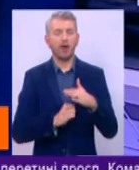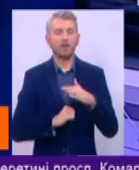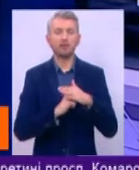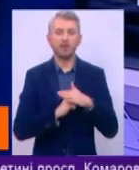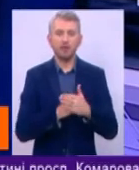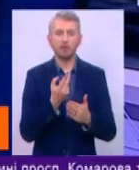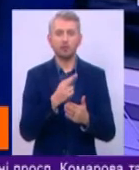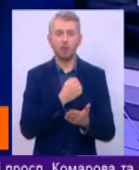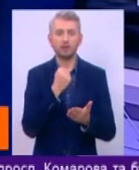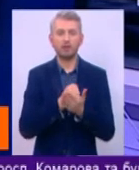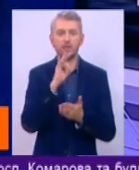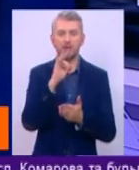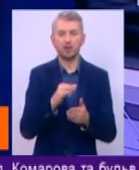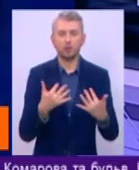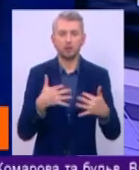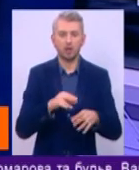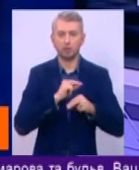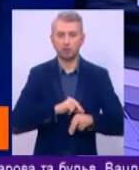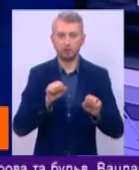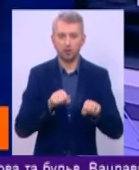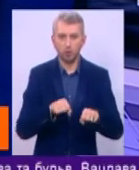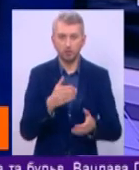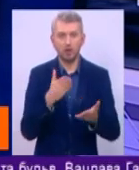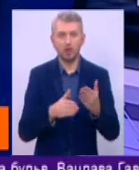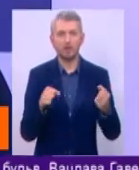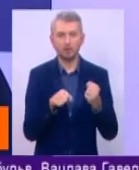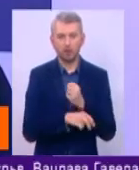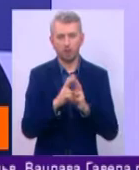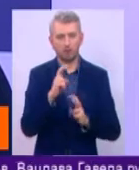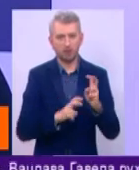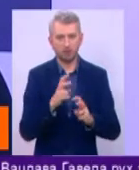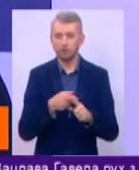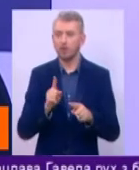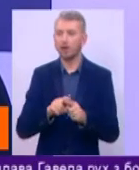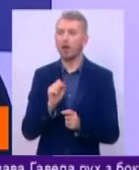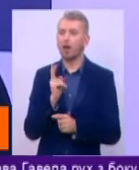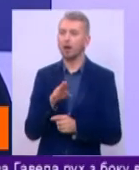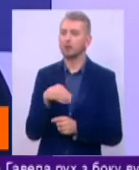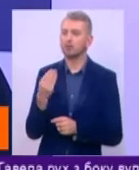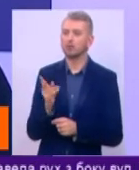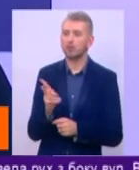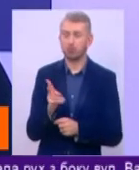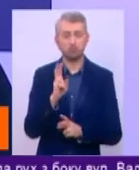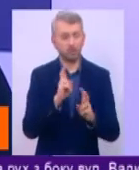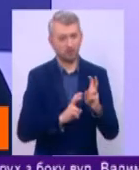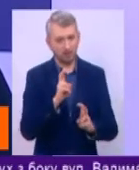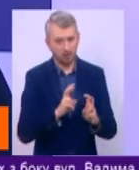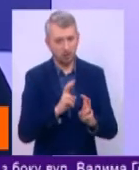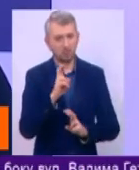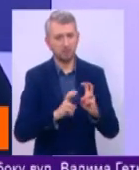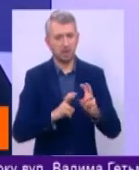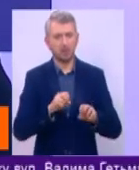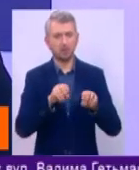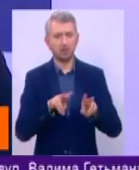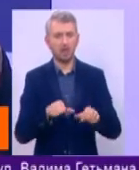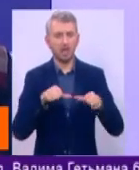основанием для установления процента утраты трудоспособности, если травма на производстве. Цей акт выдается предприятием. Предприятие,